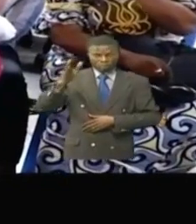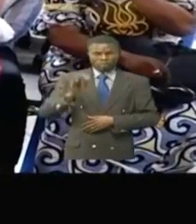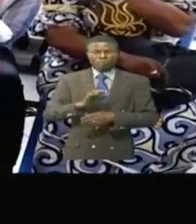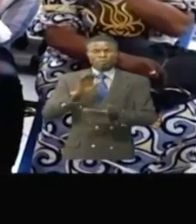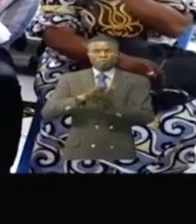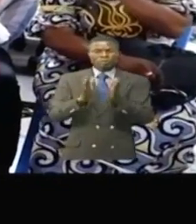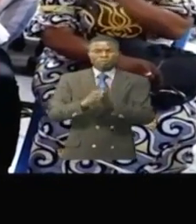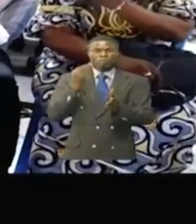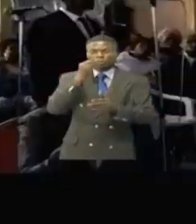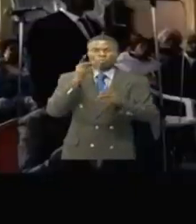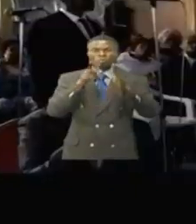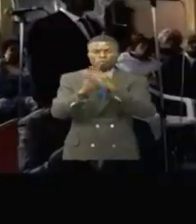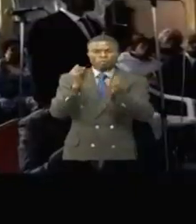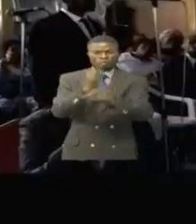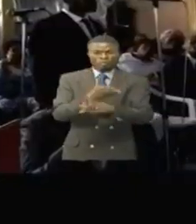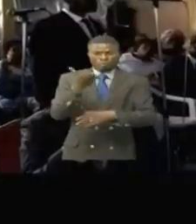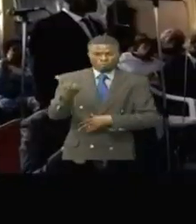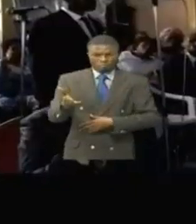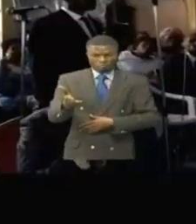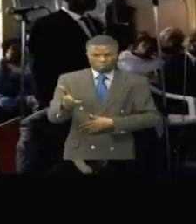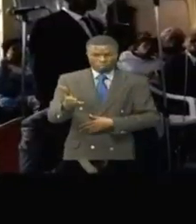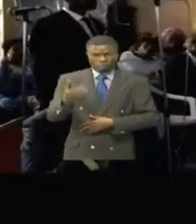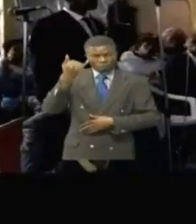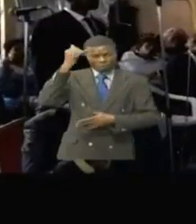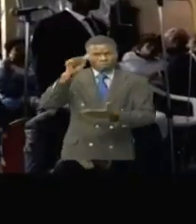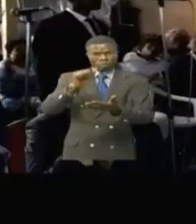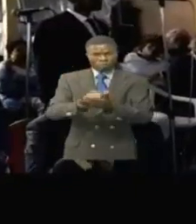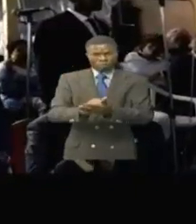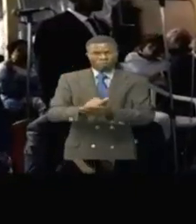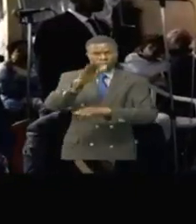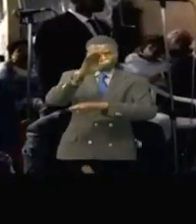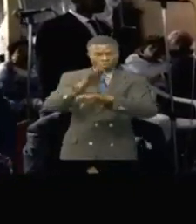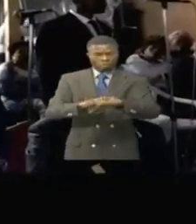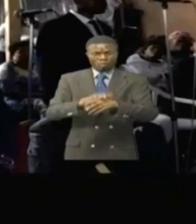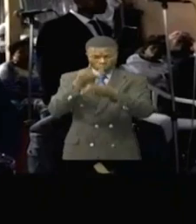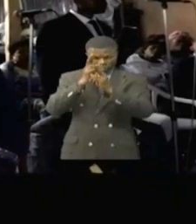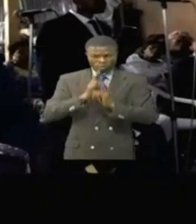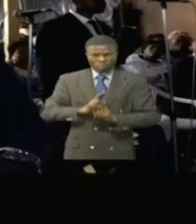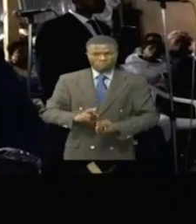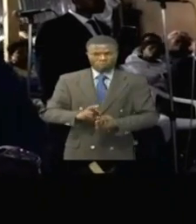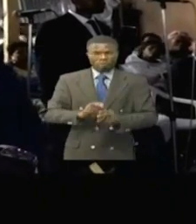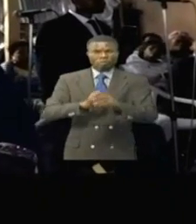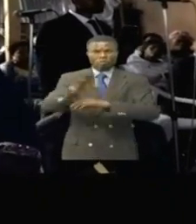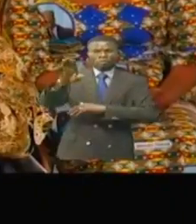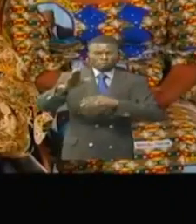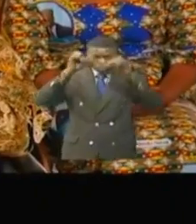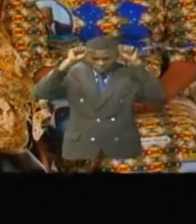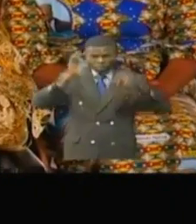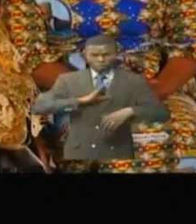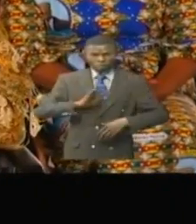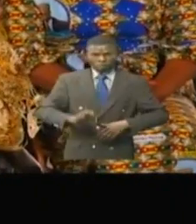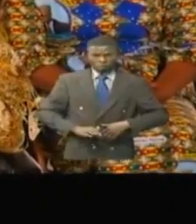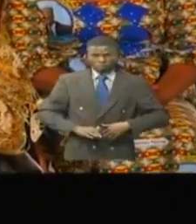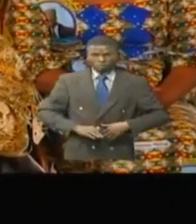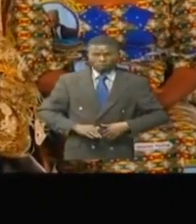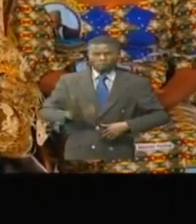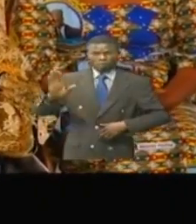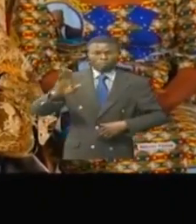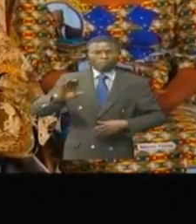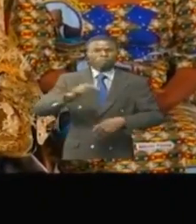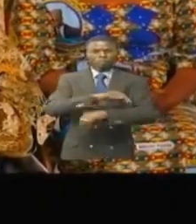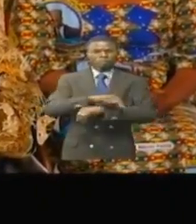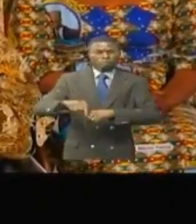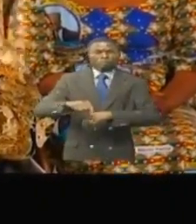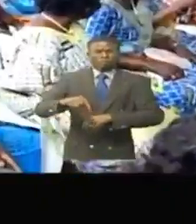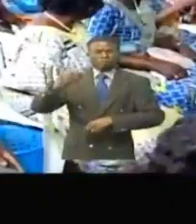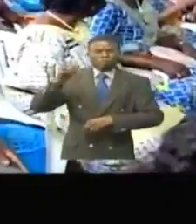des prophéties de leur prophète. C'est dans ce sens qu'une invitation d'honneur a été envoyée au chef de l'État par les canards de son émissaire,